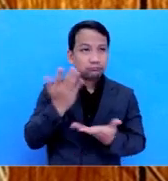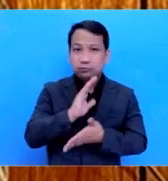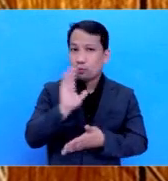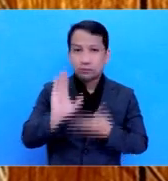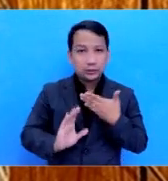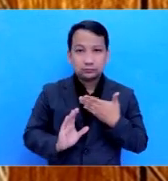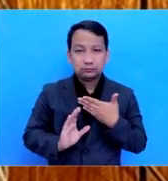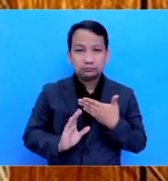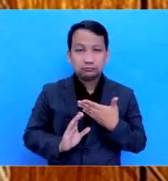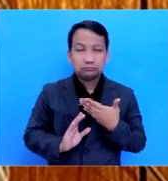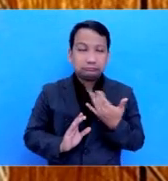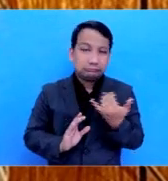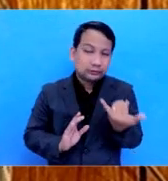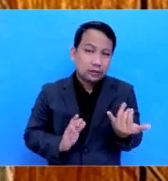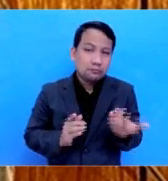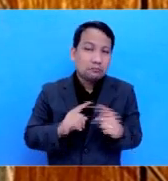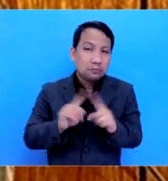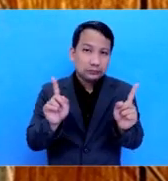if